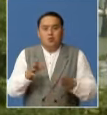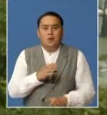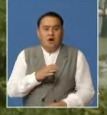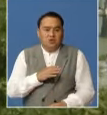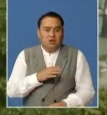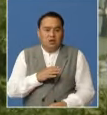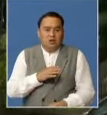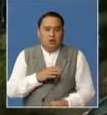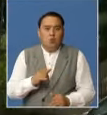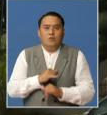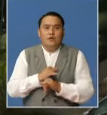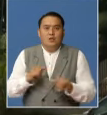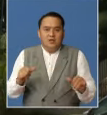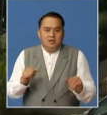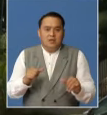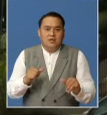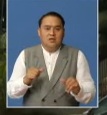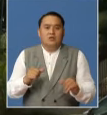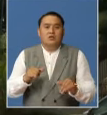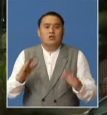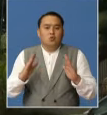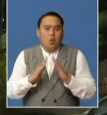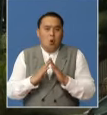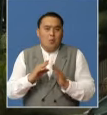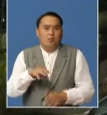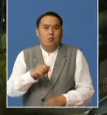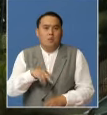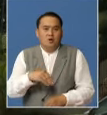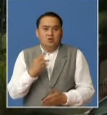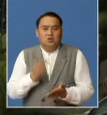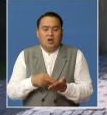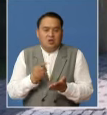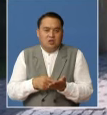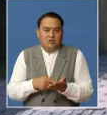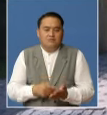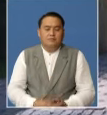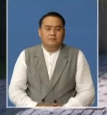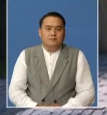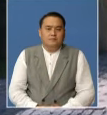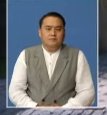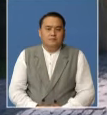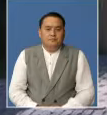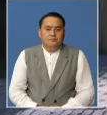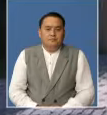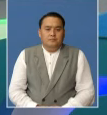богаче. Стремительный рост рынка элитной недвижимости в Будапеште тому доказательство.